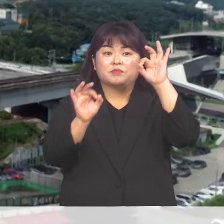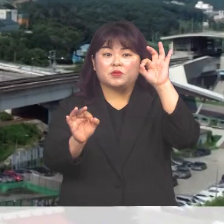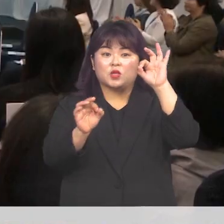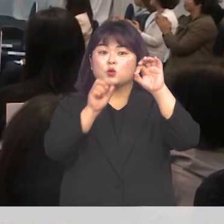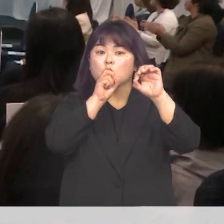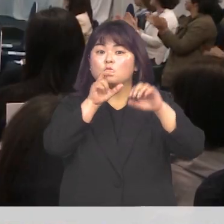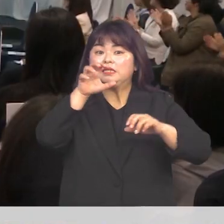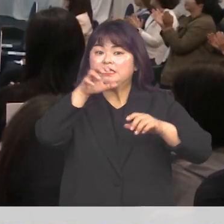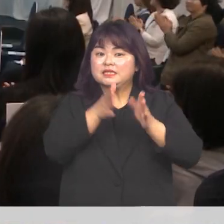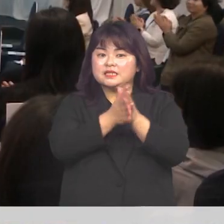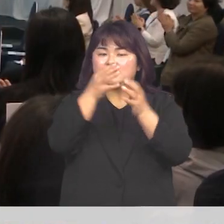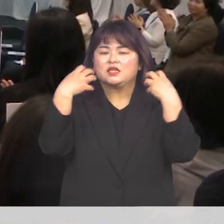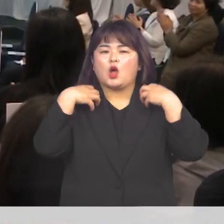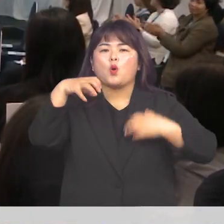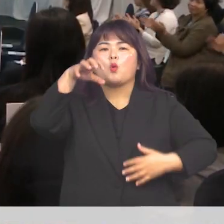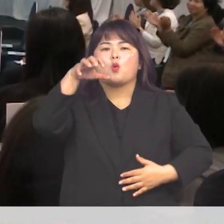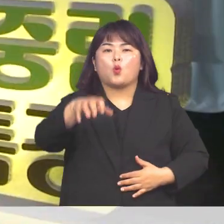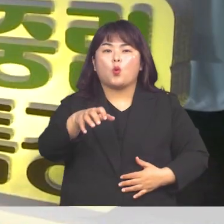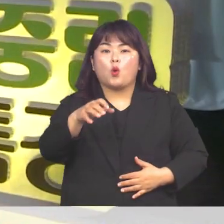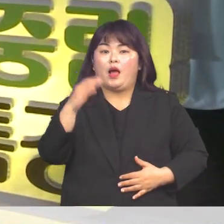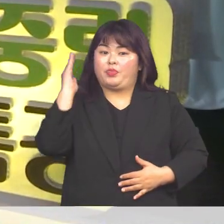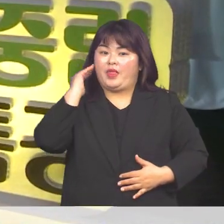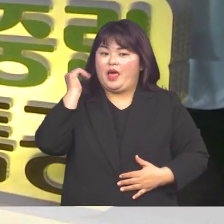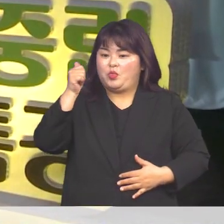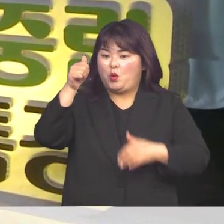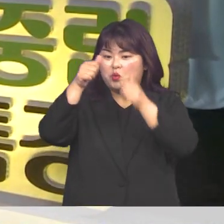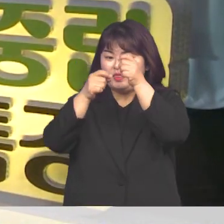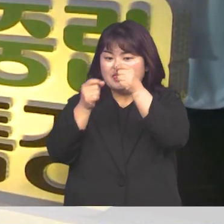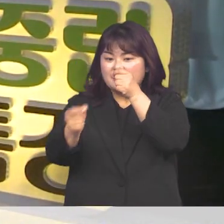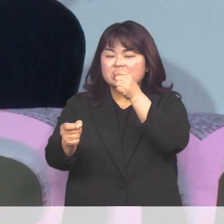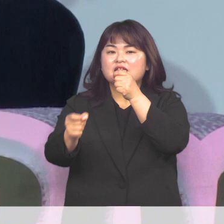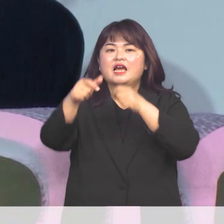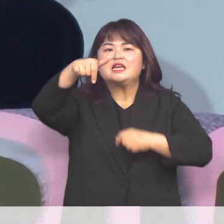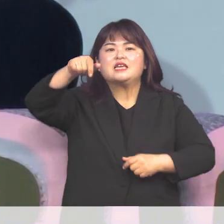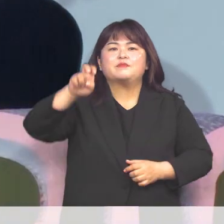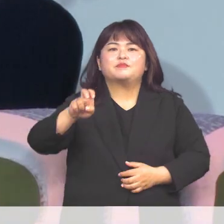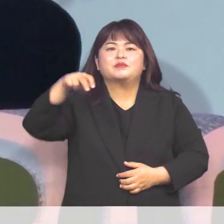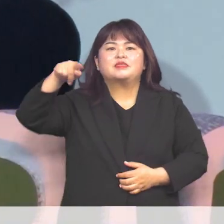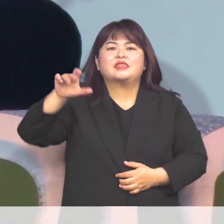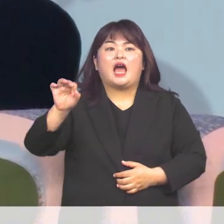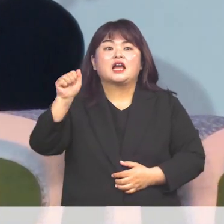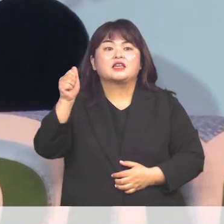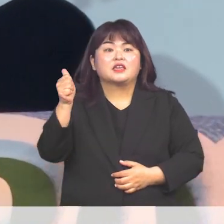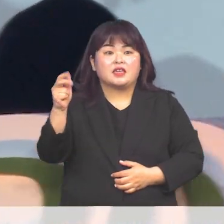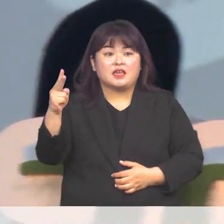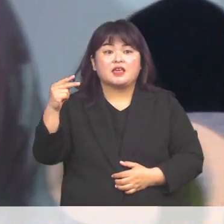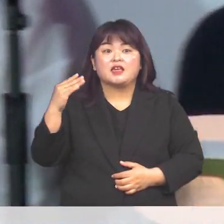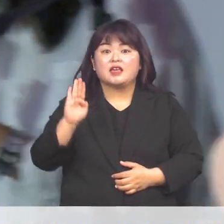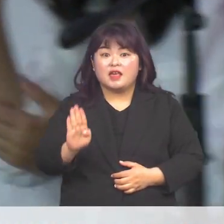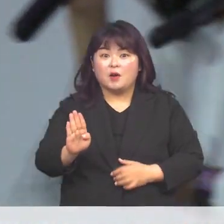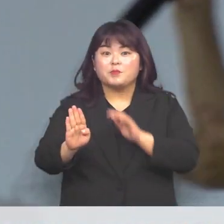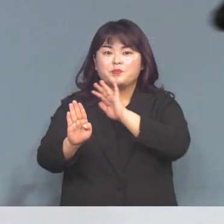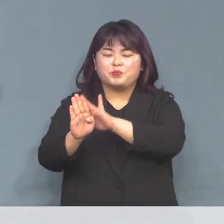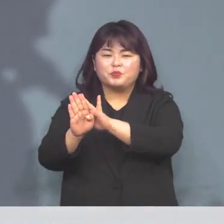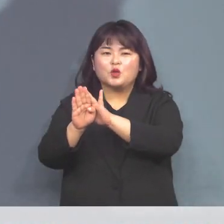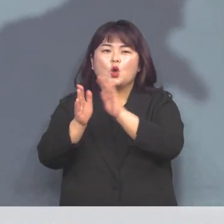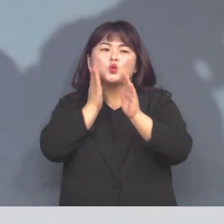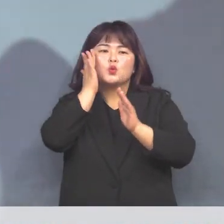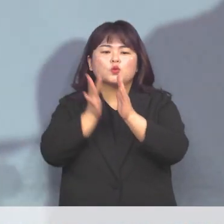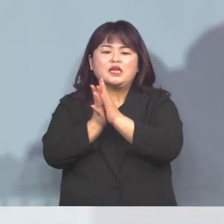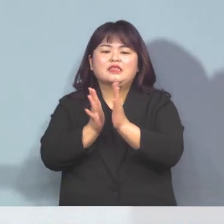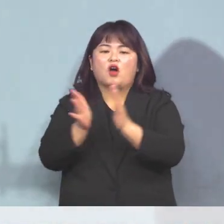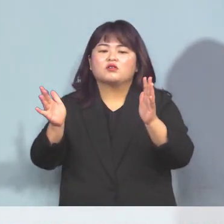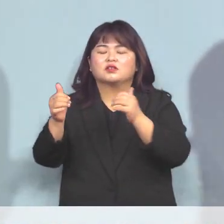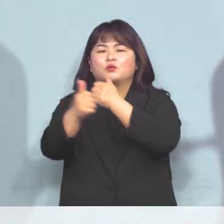10일 시청 컨벤션홀에서 김상엽 대통령 직속 2050 탄소중립 녹색성장위원회 위원장의 강연이